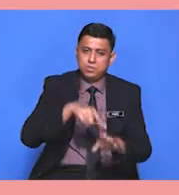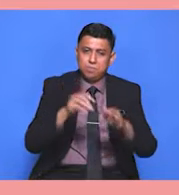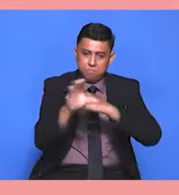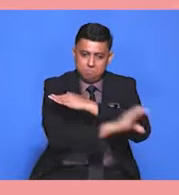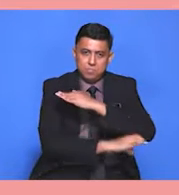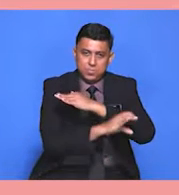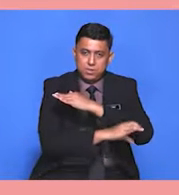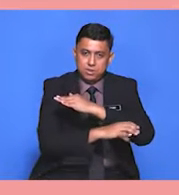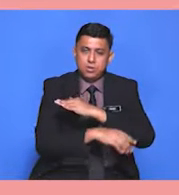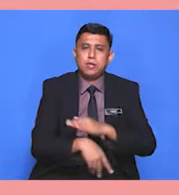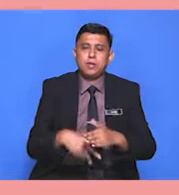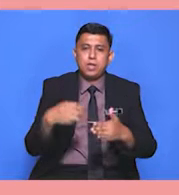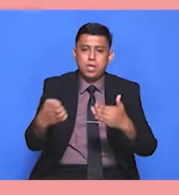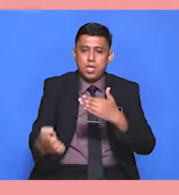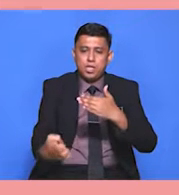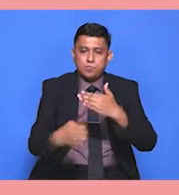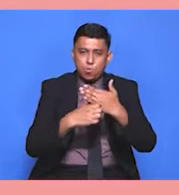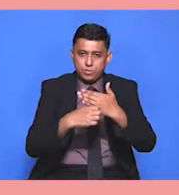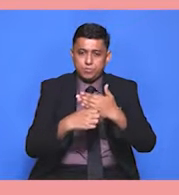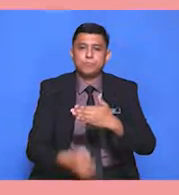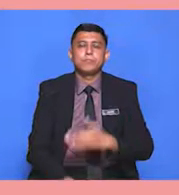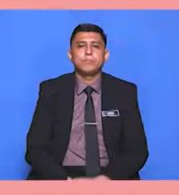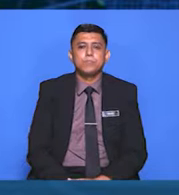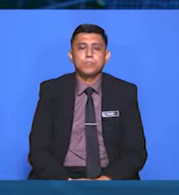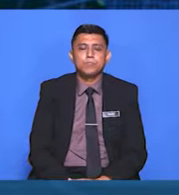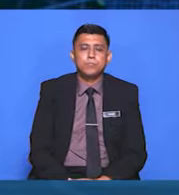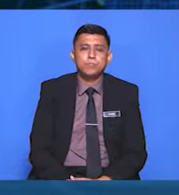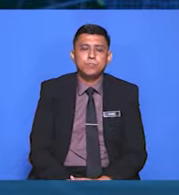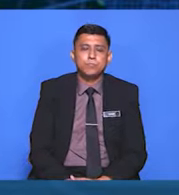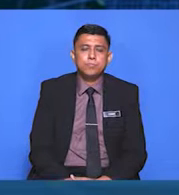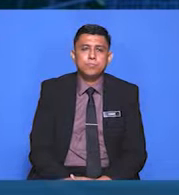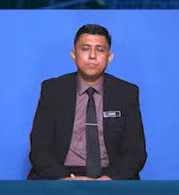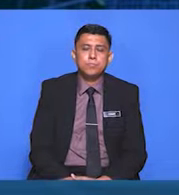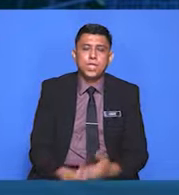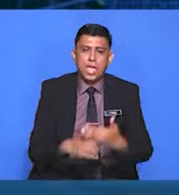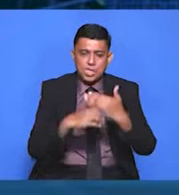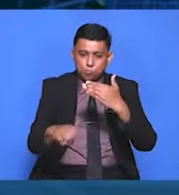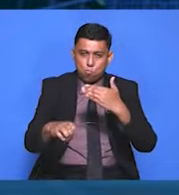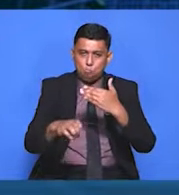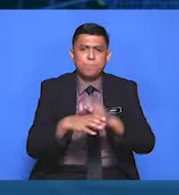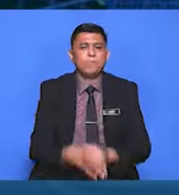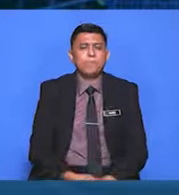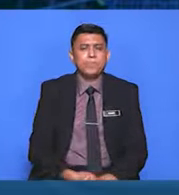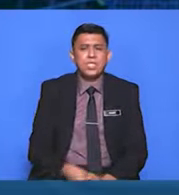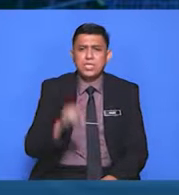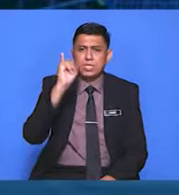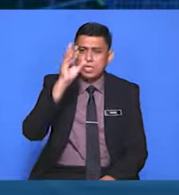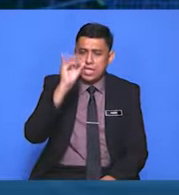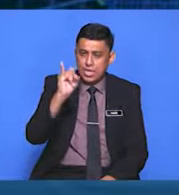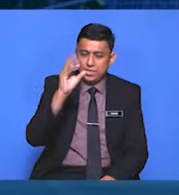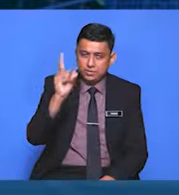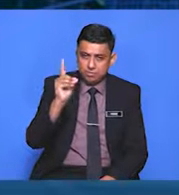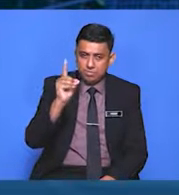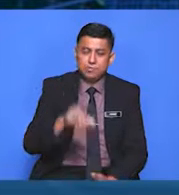Jepun dan Amerika Syarikat. Inflasi diimport juga merupakan